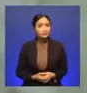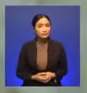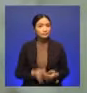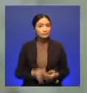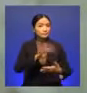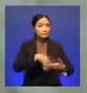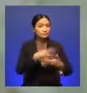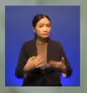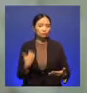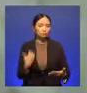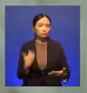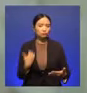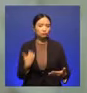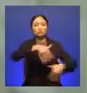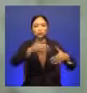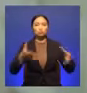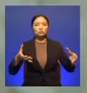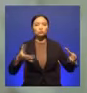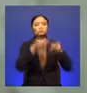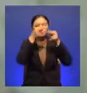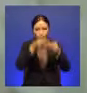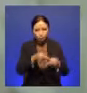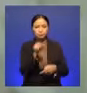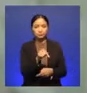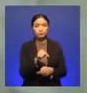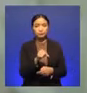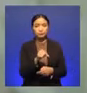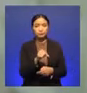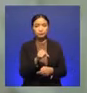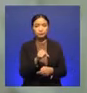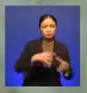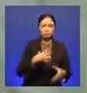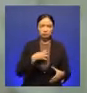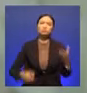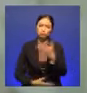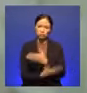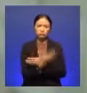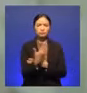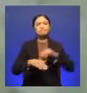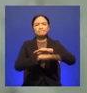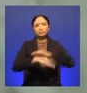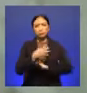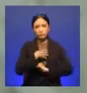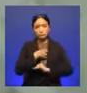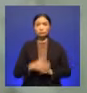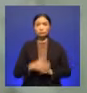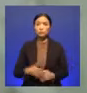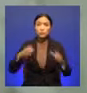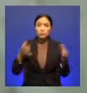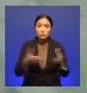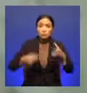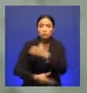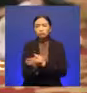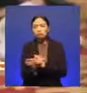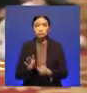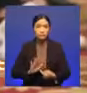ผนสุขภาวะของประชากรกลุ่มเฉพาะเพราะว่าบางกลุ่มเนี่ยต้องการโอกาสขั้นต้นครับในกลุ่มที่ด้อยโอกาสมากๆเราพูดถึง